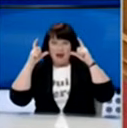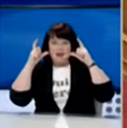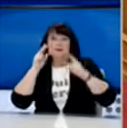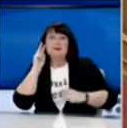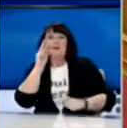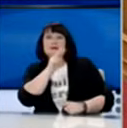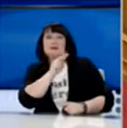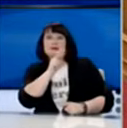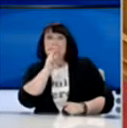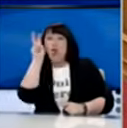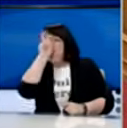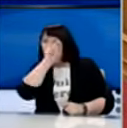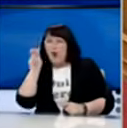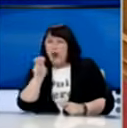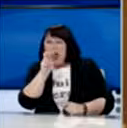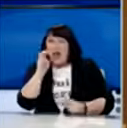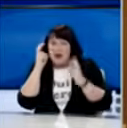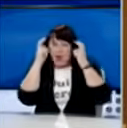με δολάρια.